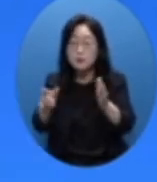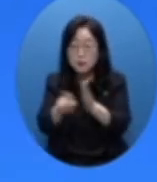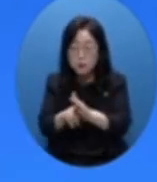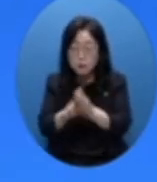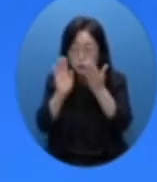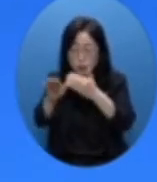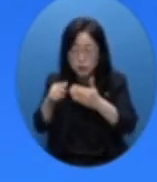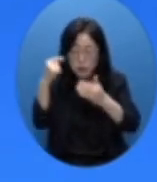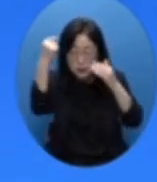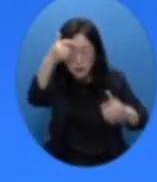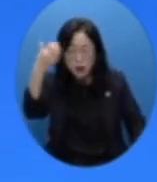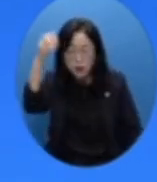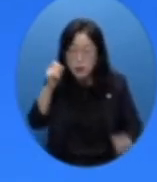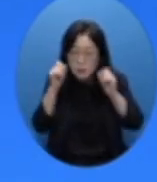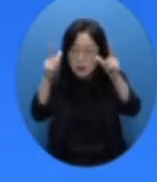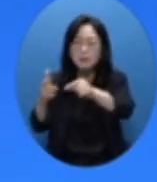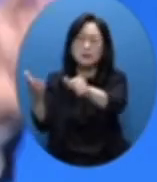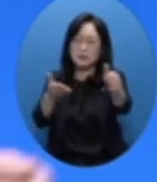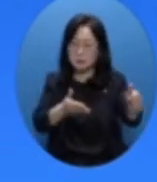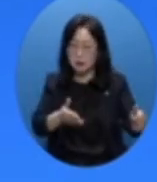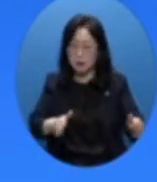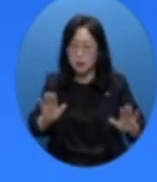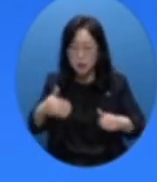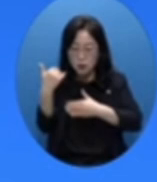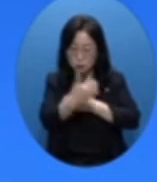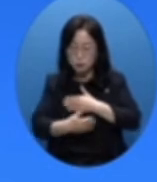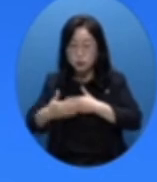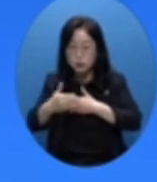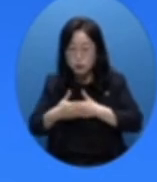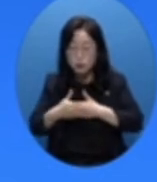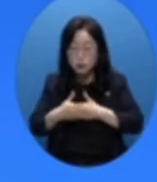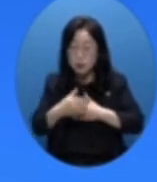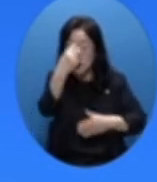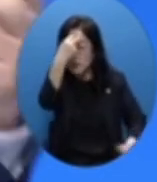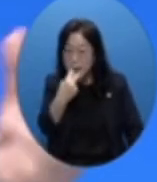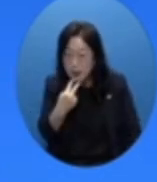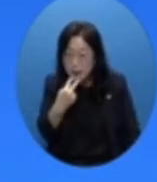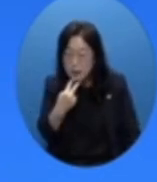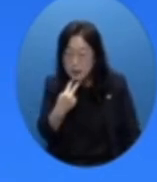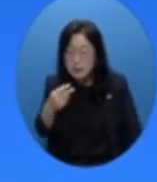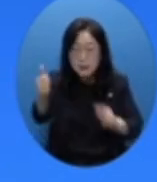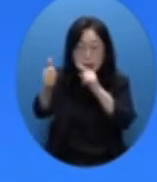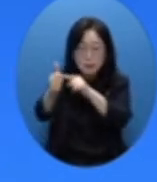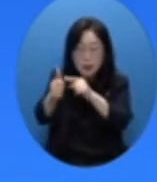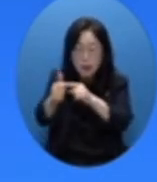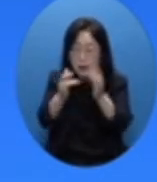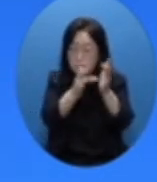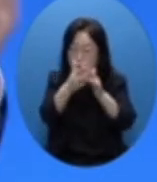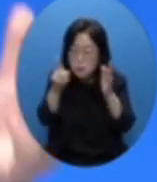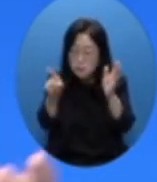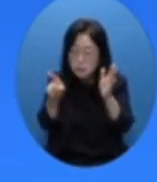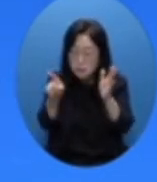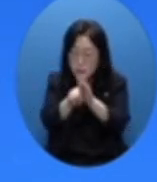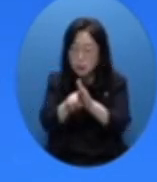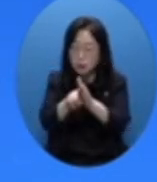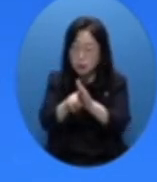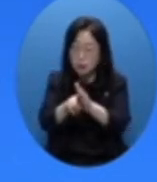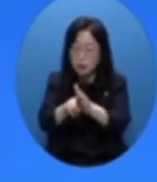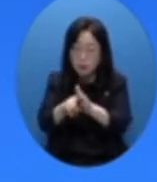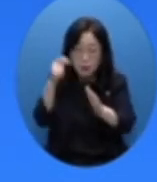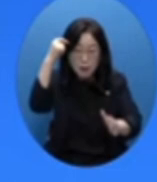됩니다 얼마 써보니까 육신의 맹인이 어떤 자가 예술 많아 60 를 뜨는 순간 영적인 눈을 떠서